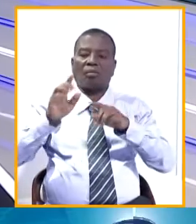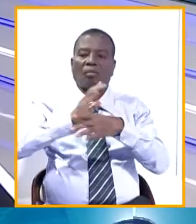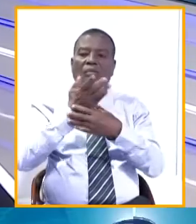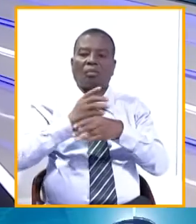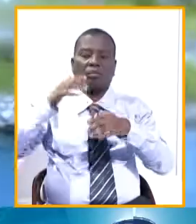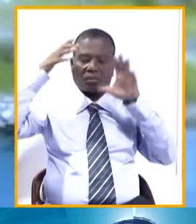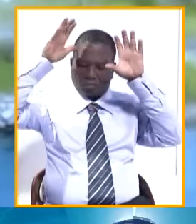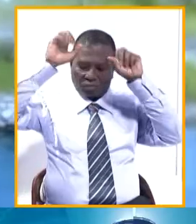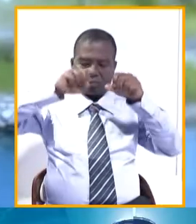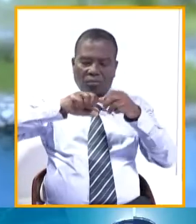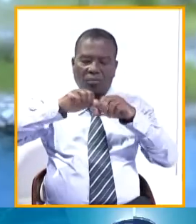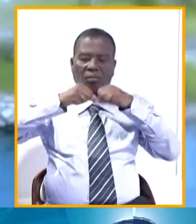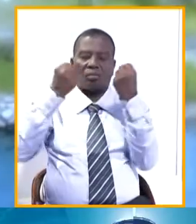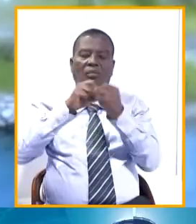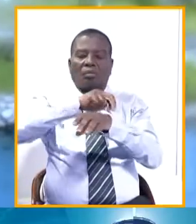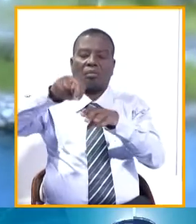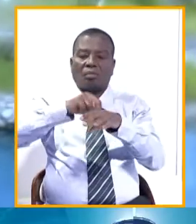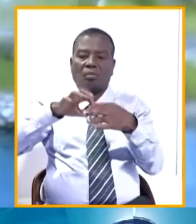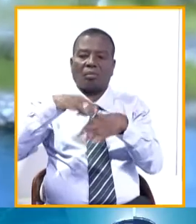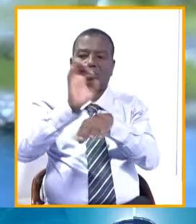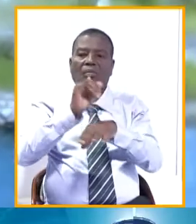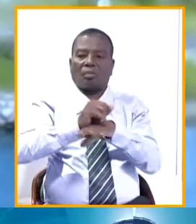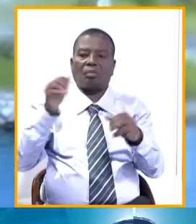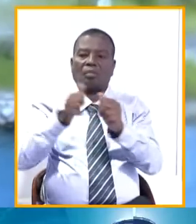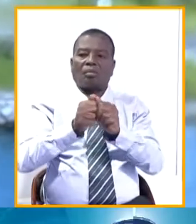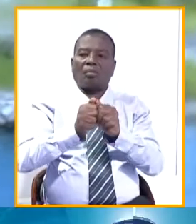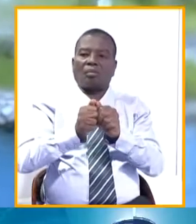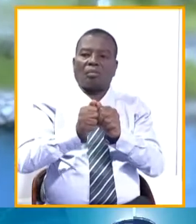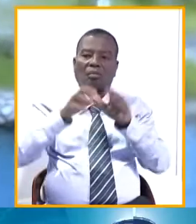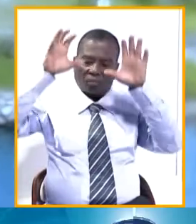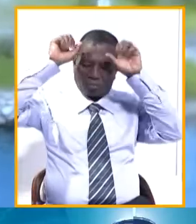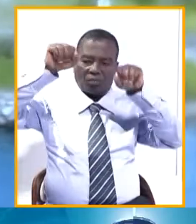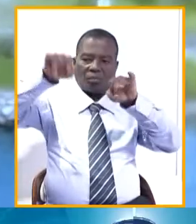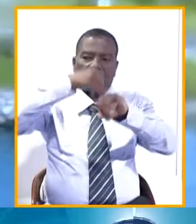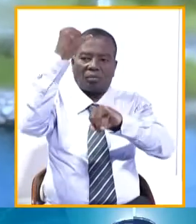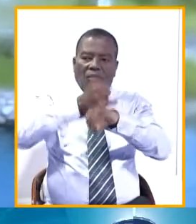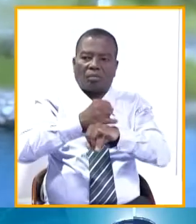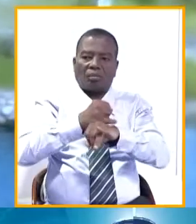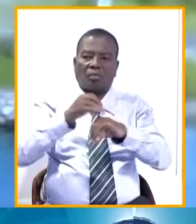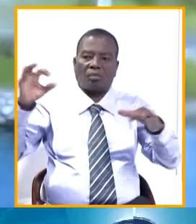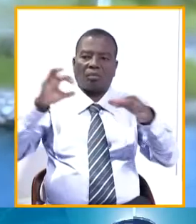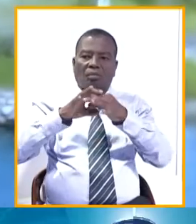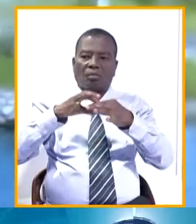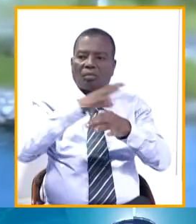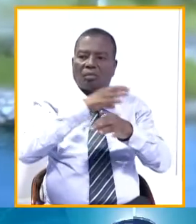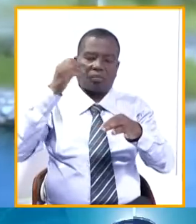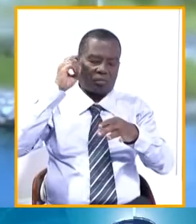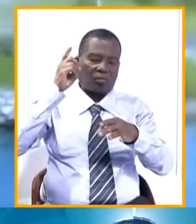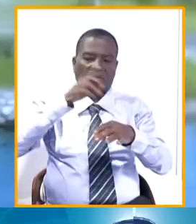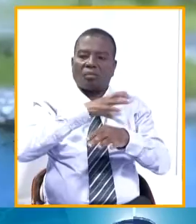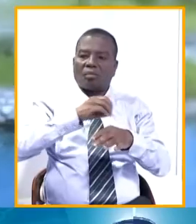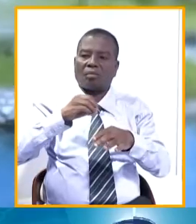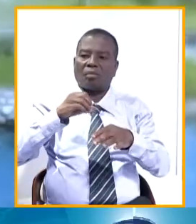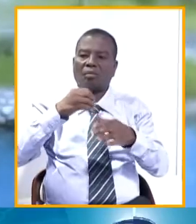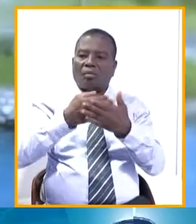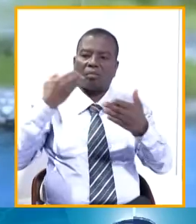l'Assemblée nationale de Côte d'Ivoire, Adama Bick Togo, avec des présidents d'institutions parlementaires. Et cela en marge de